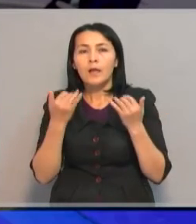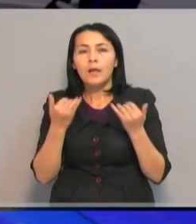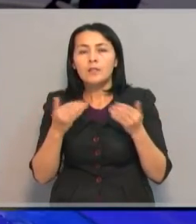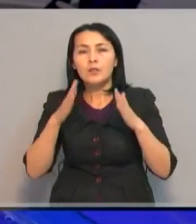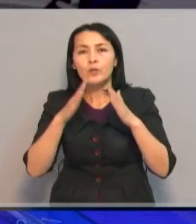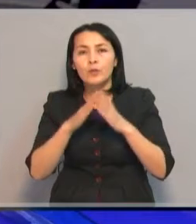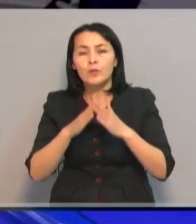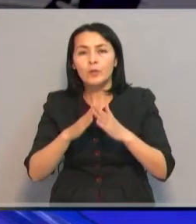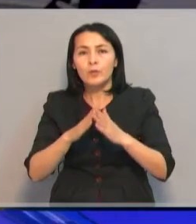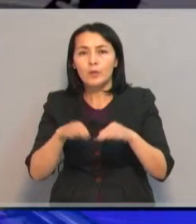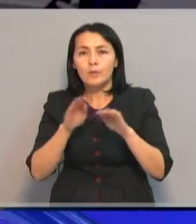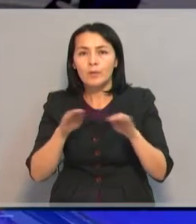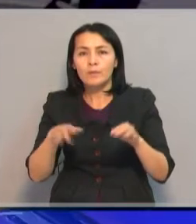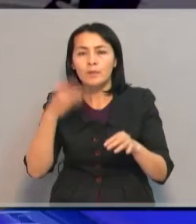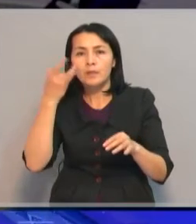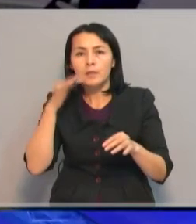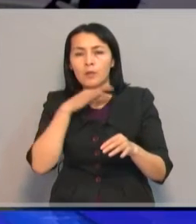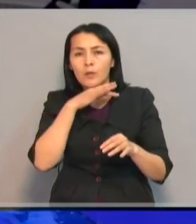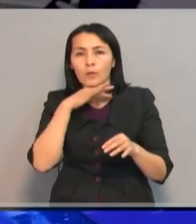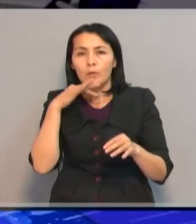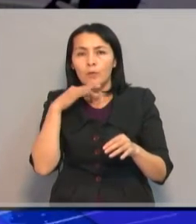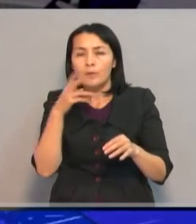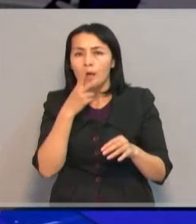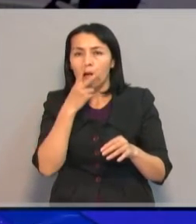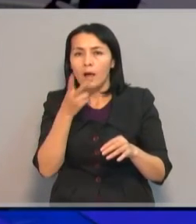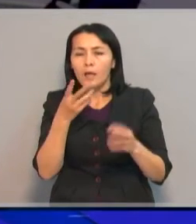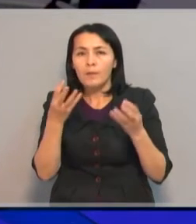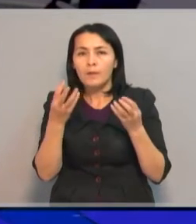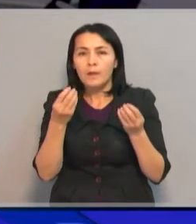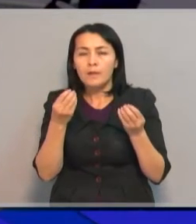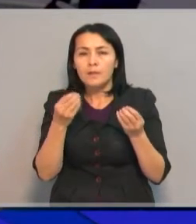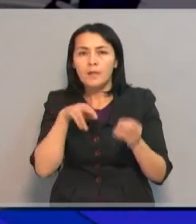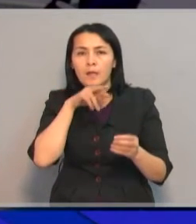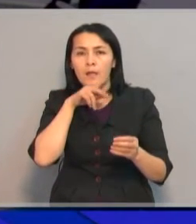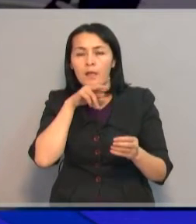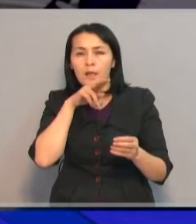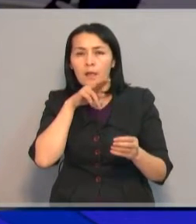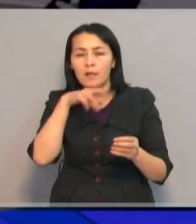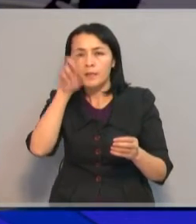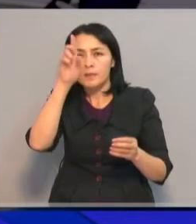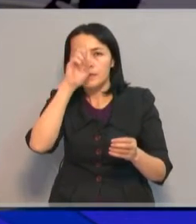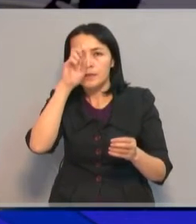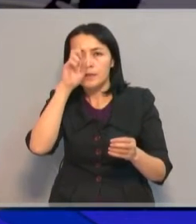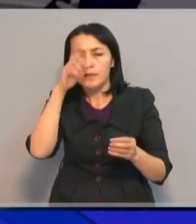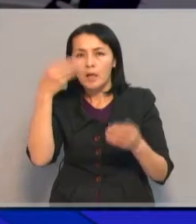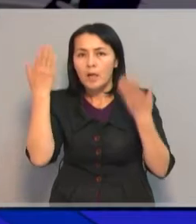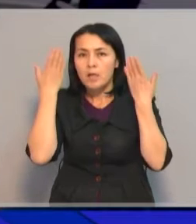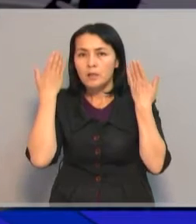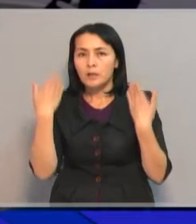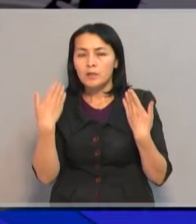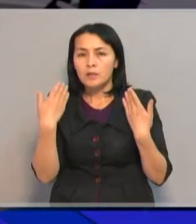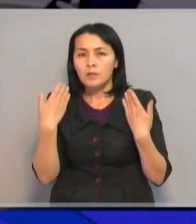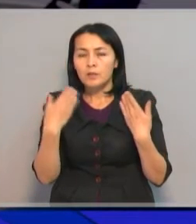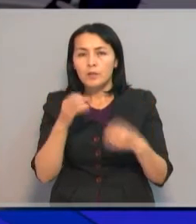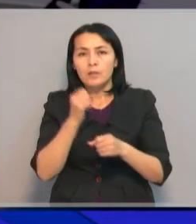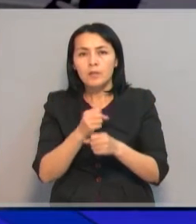үйдегі балаларымыз да шетелге көбірек жаңа еліктеп, әсіресе кәріс елдердің жаңағы шаш үлгілерін жасап жатқанын